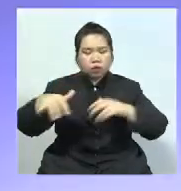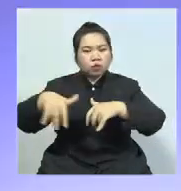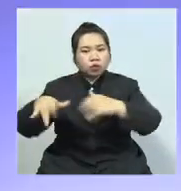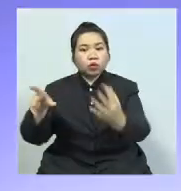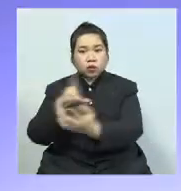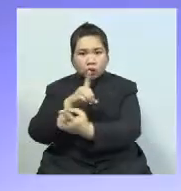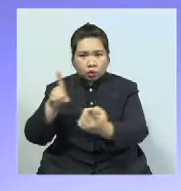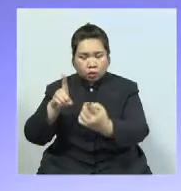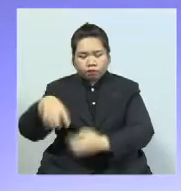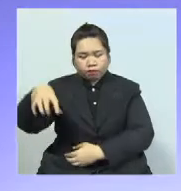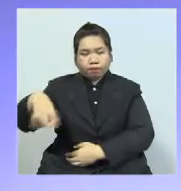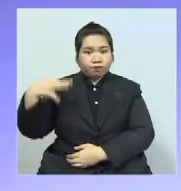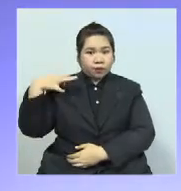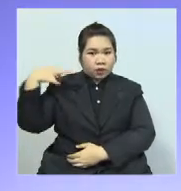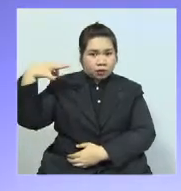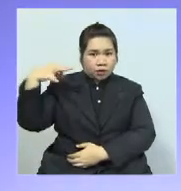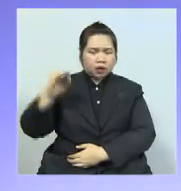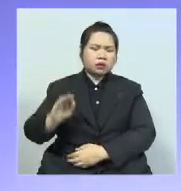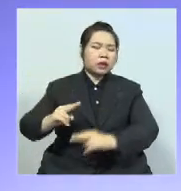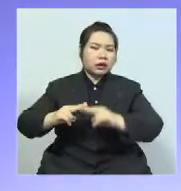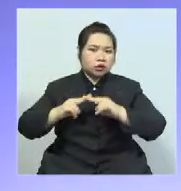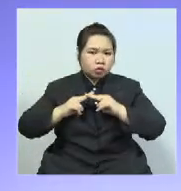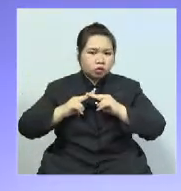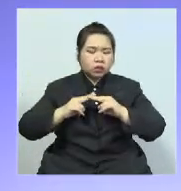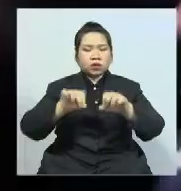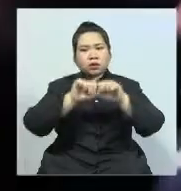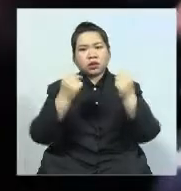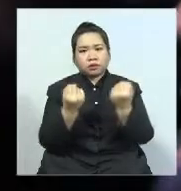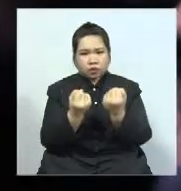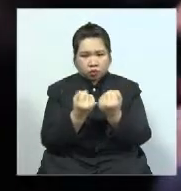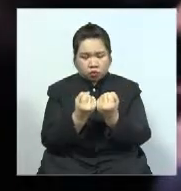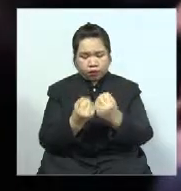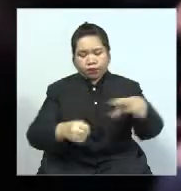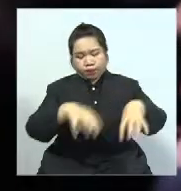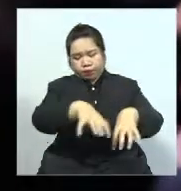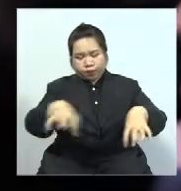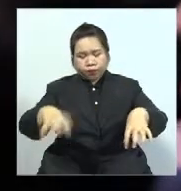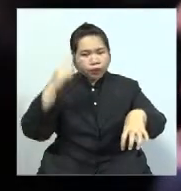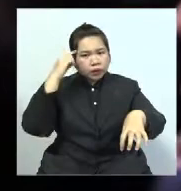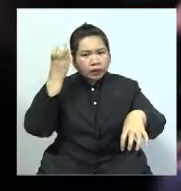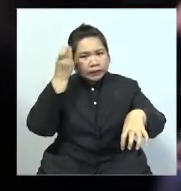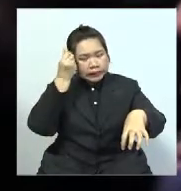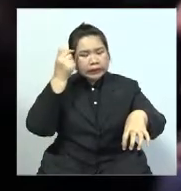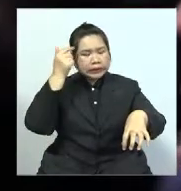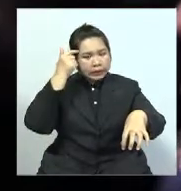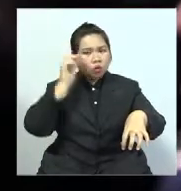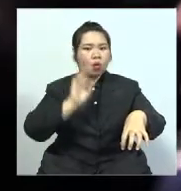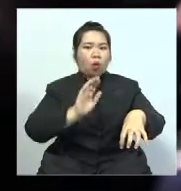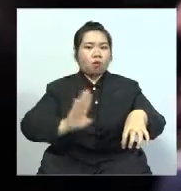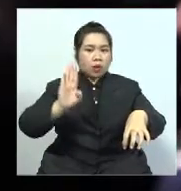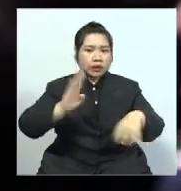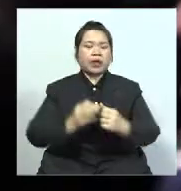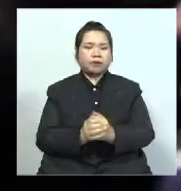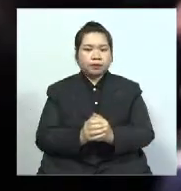มองค์การอาสาสมัครเอกชนสมาคมและหน่วยงานที่เป็นแหล่งความคิดหรือติ้งแท้งเป็